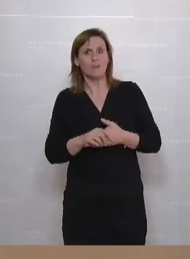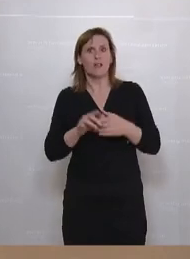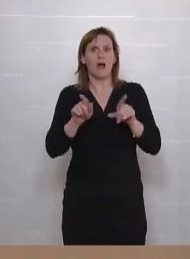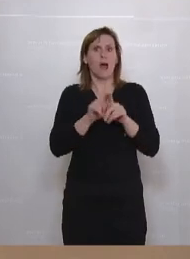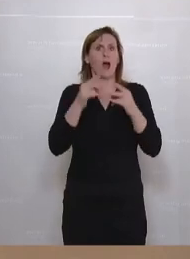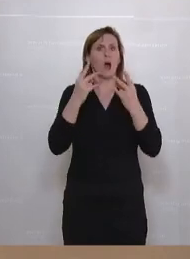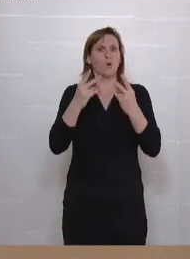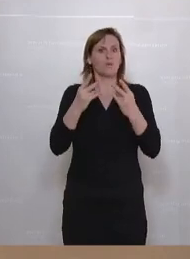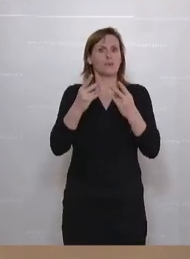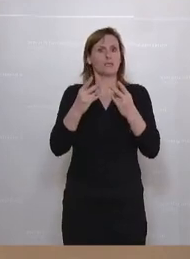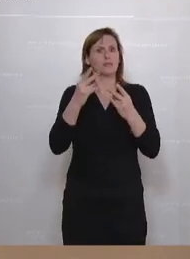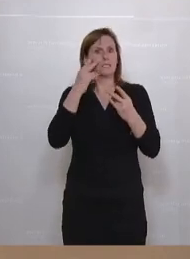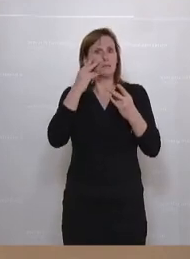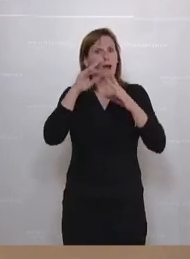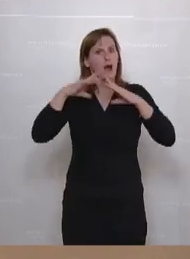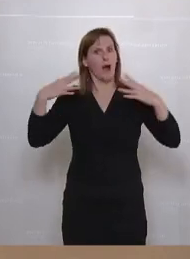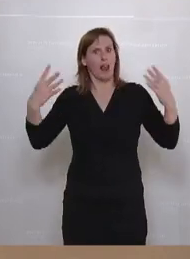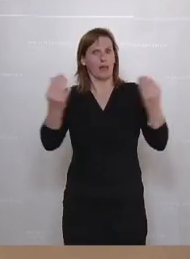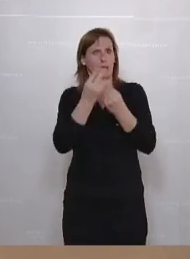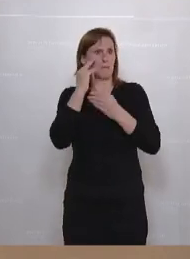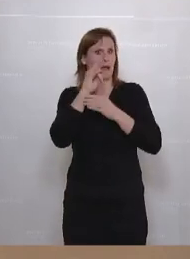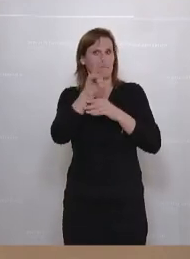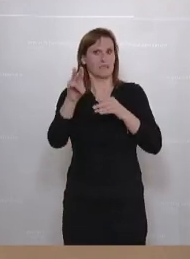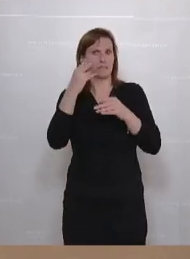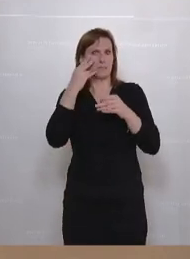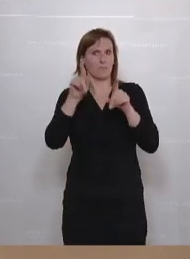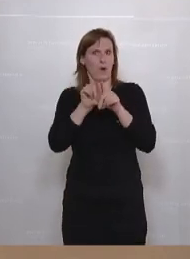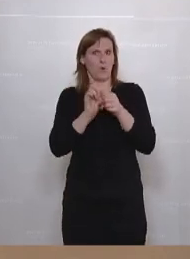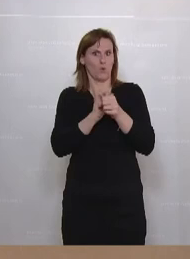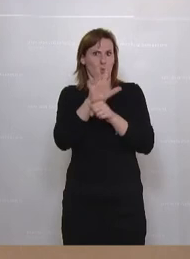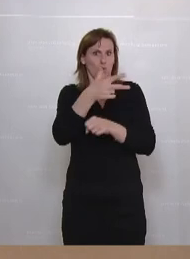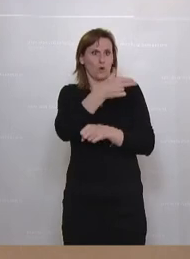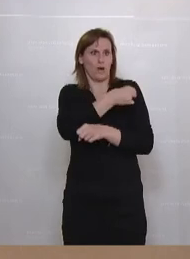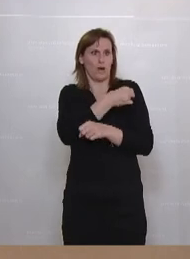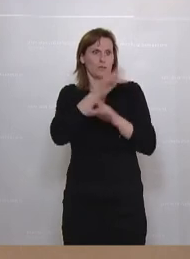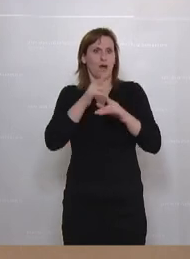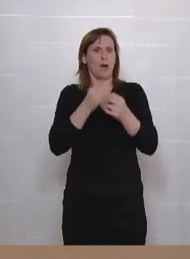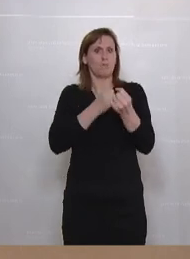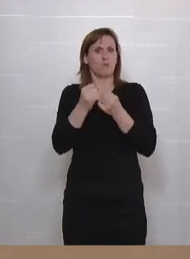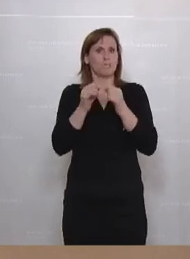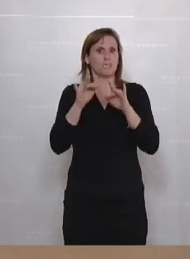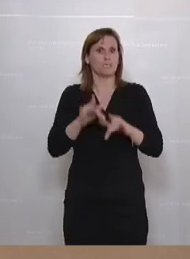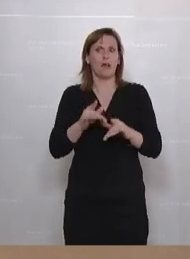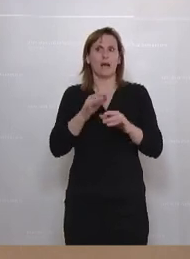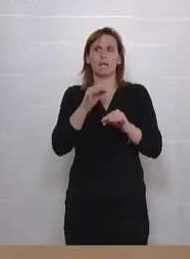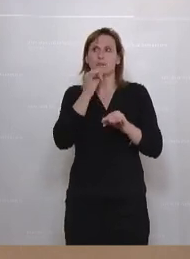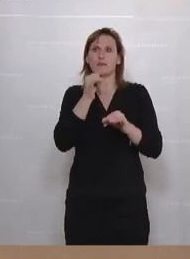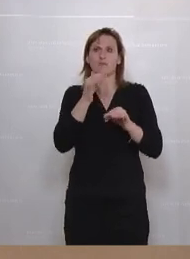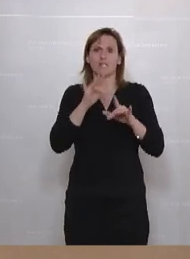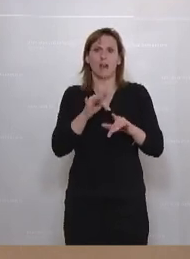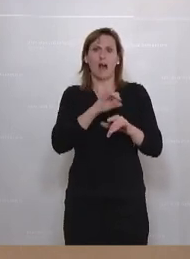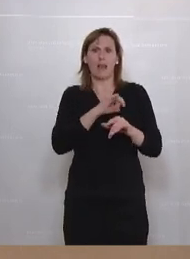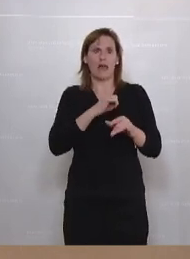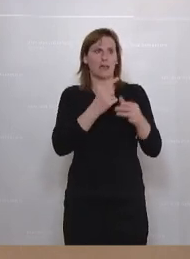bei den Covid-19-Impfungen. Und es gibt in der Politik kein Vakuum. Also wenn das Gefühl entsteht, und da haben Sie ganz recht, und das, dagegen